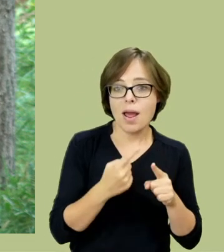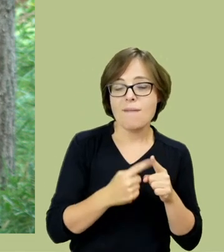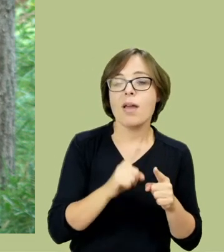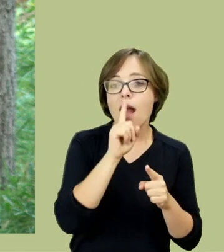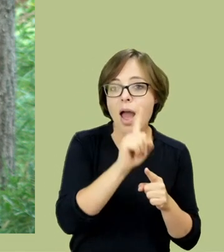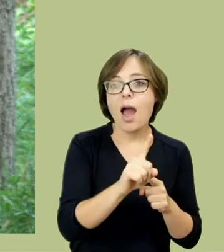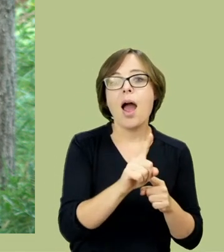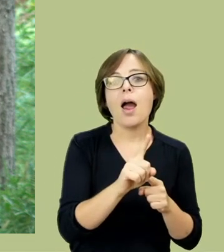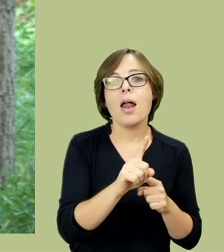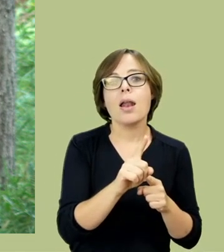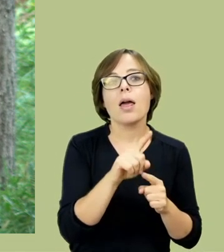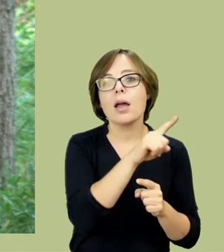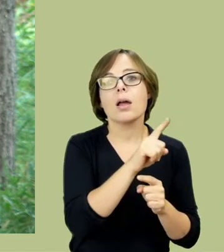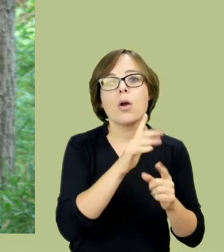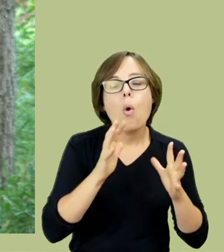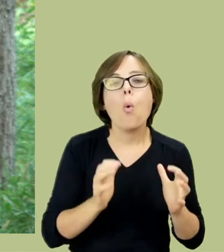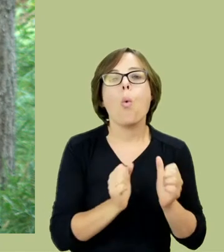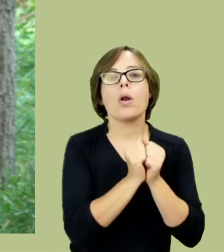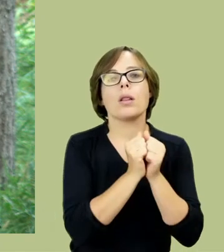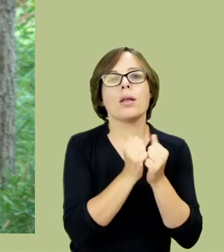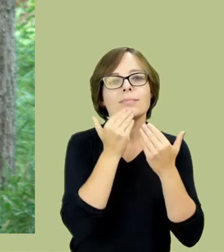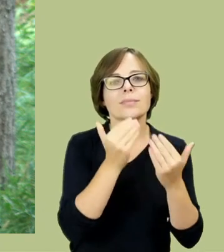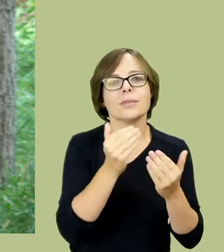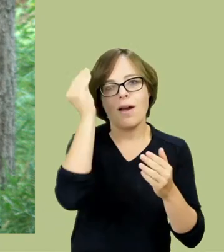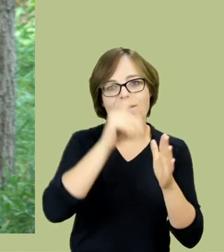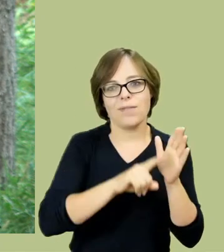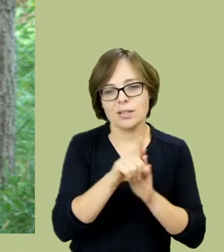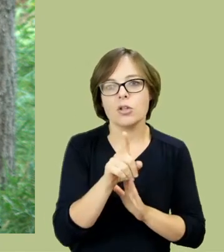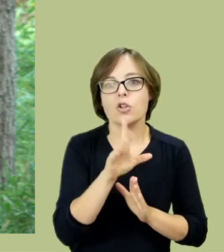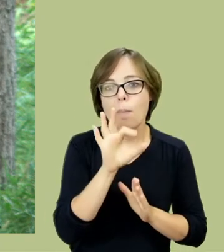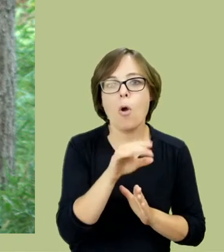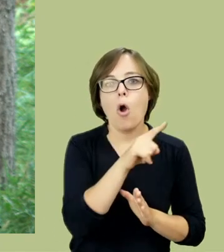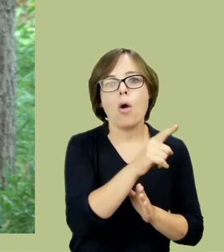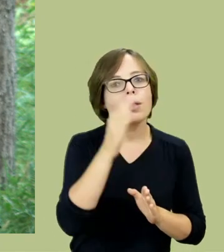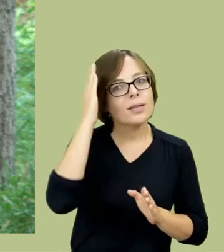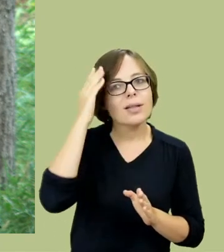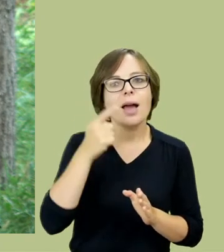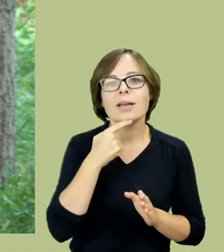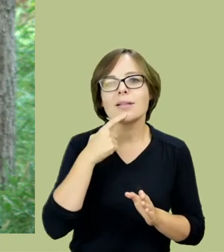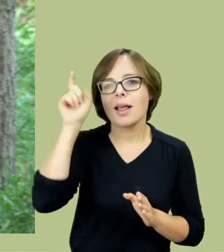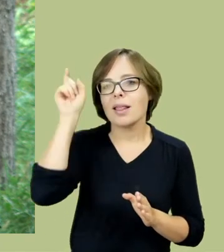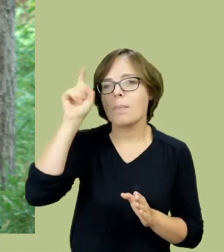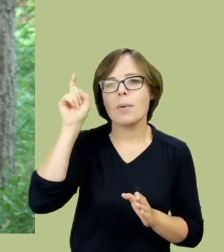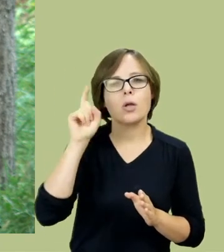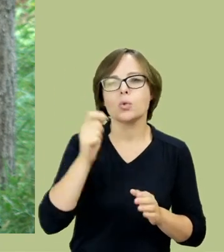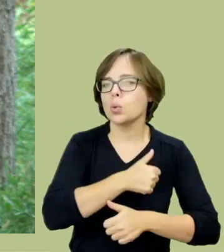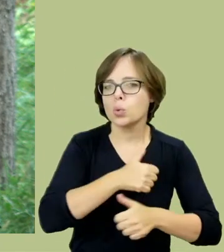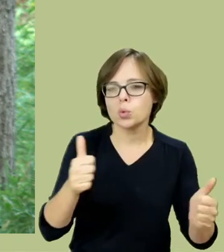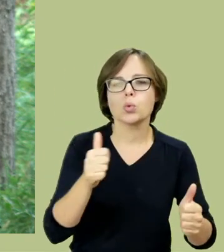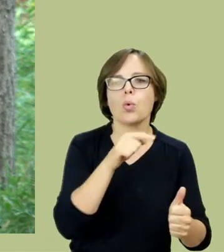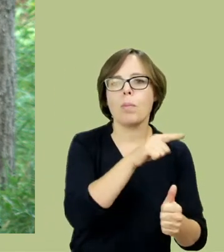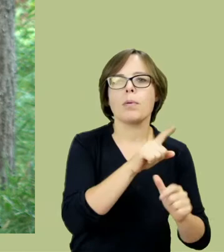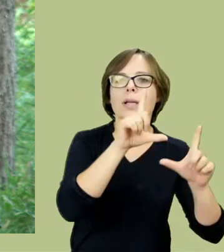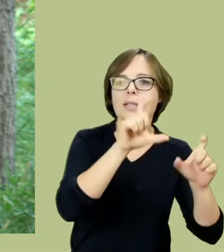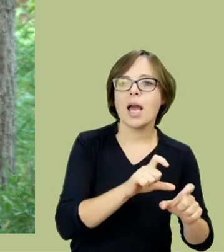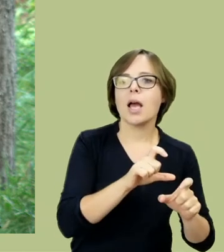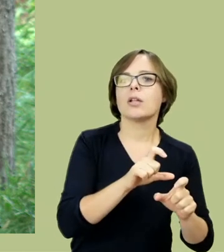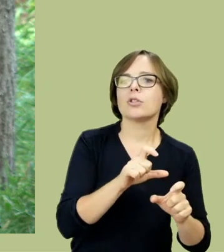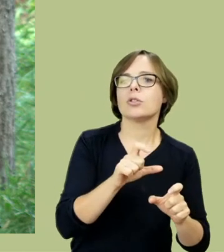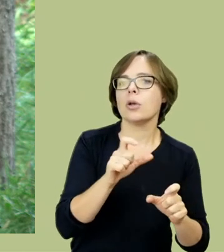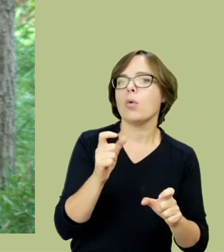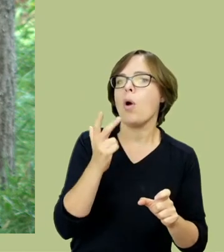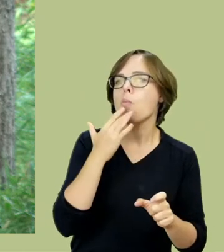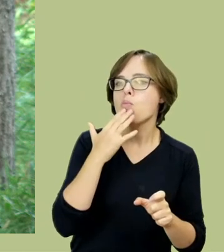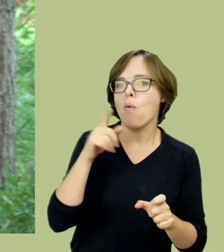uratowało ją wykształcenie, uratowało ją to, że tak znakomicie znała język niemiecki, zaczęła do niego mówić mową Goethego